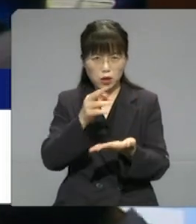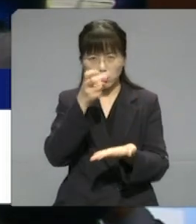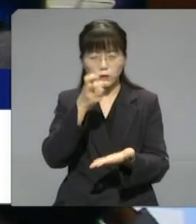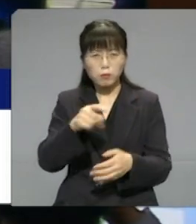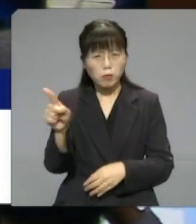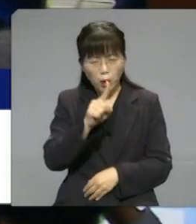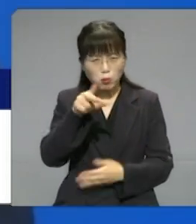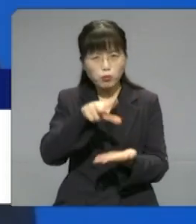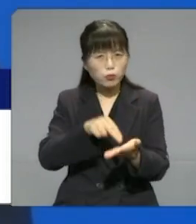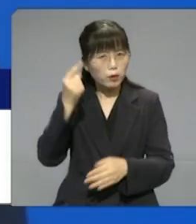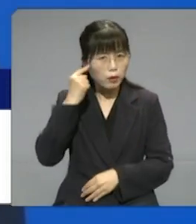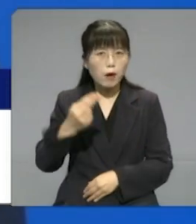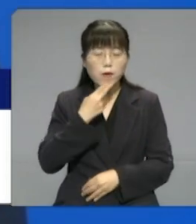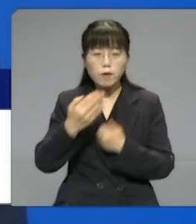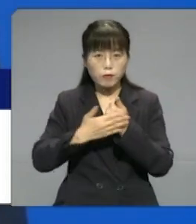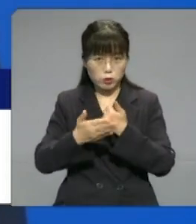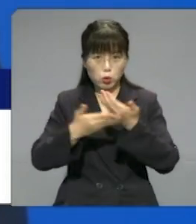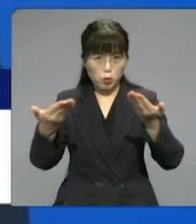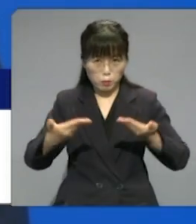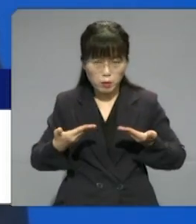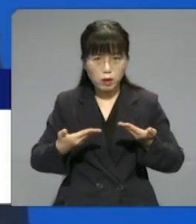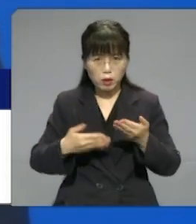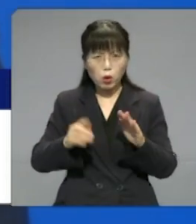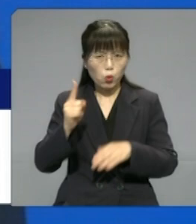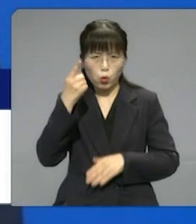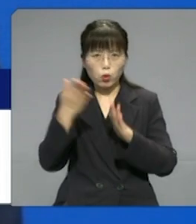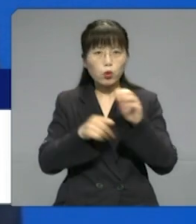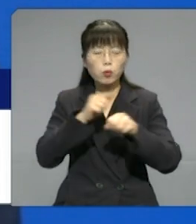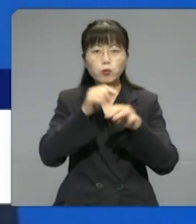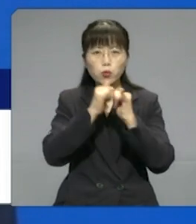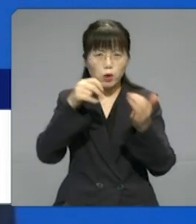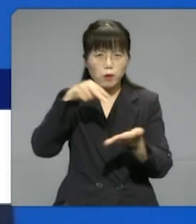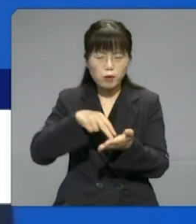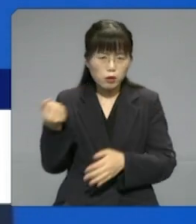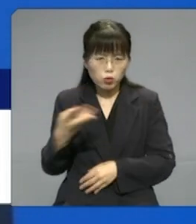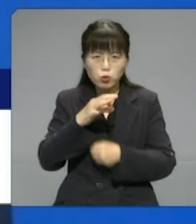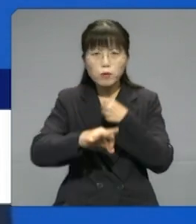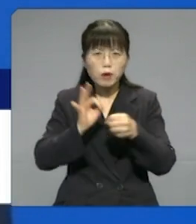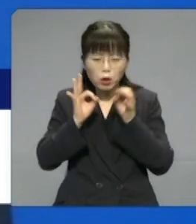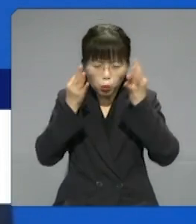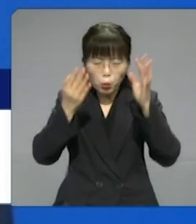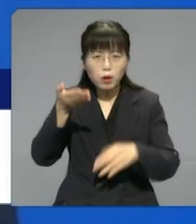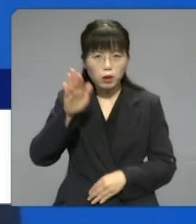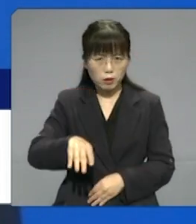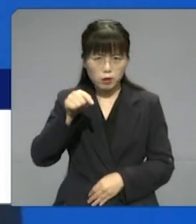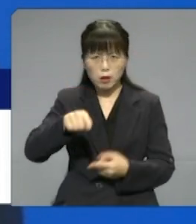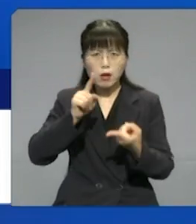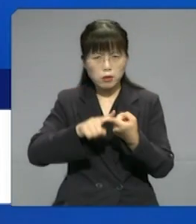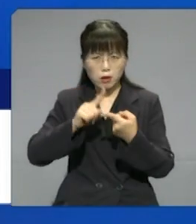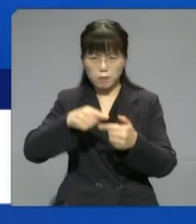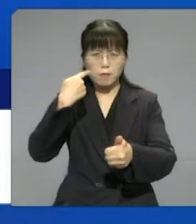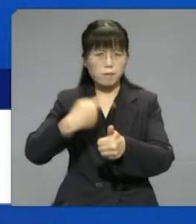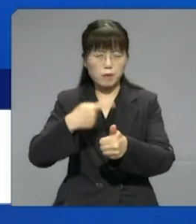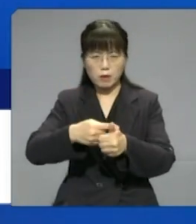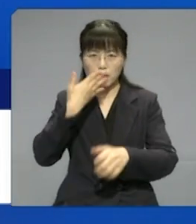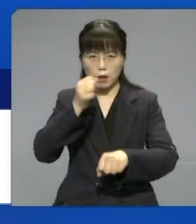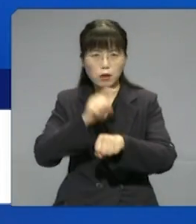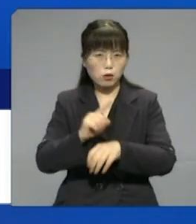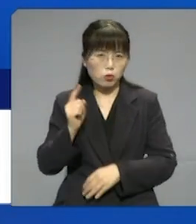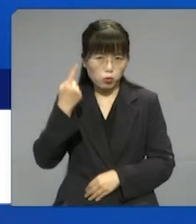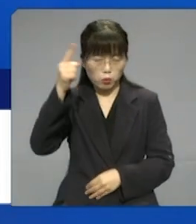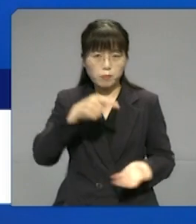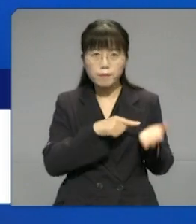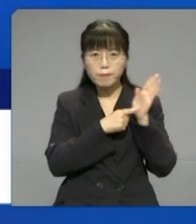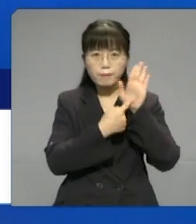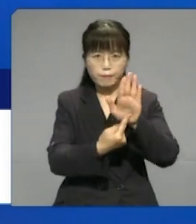아무런 문제의식 없이 지원받았다면서 고위 공무원으로 수십 년간 노력했지만 이런 점에서 비난 가능성이 높다며